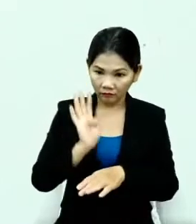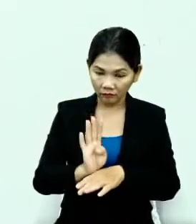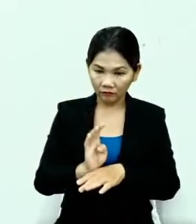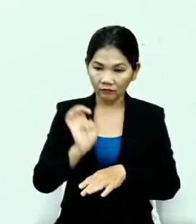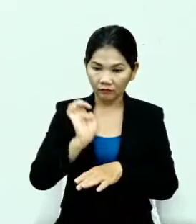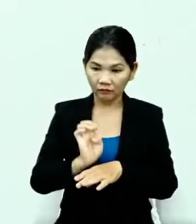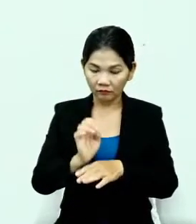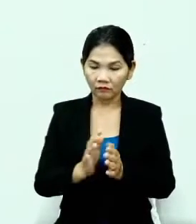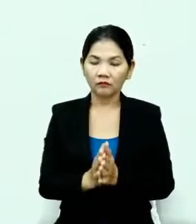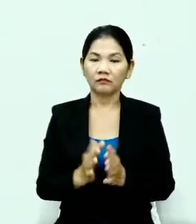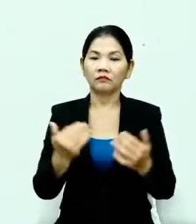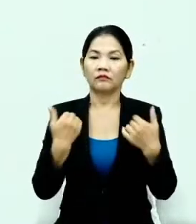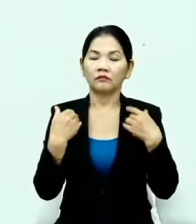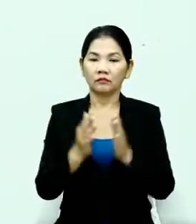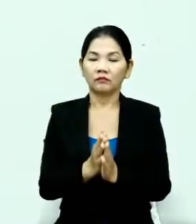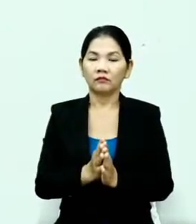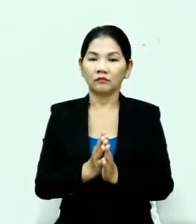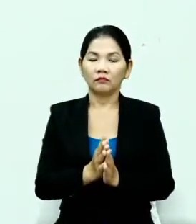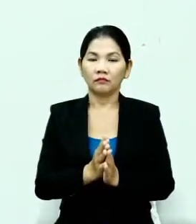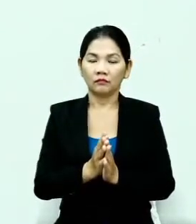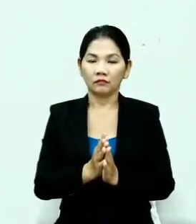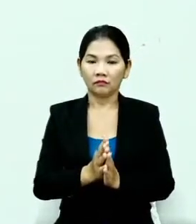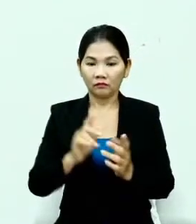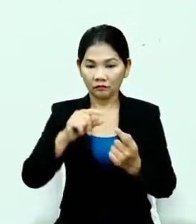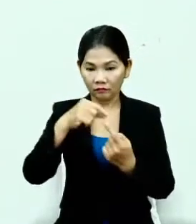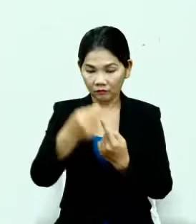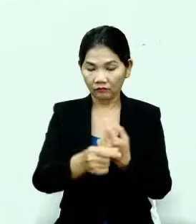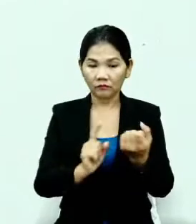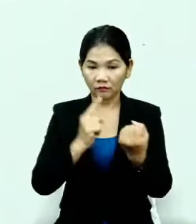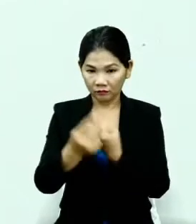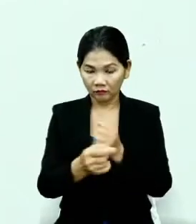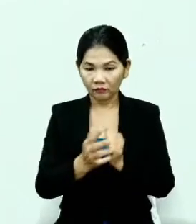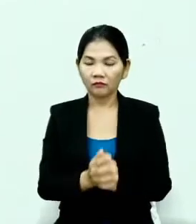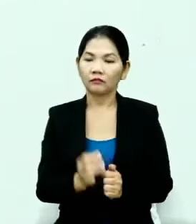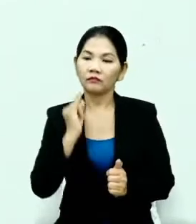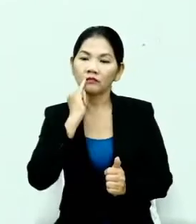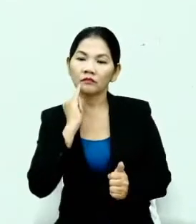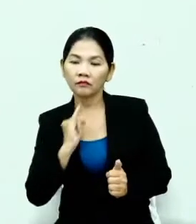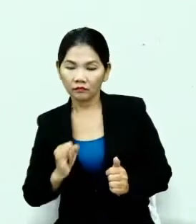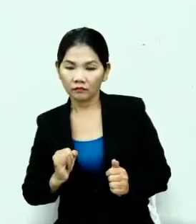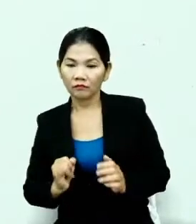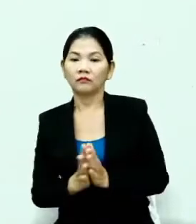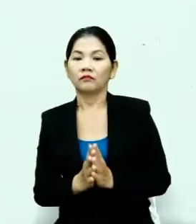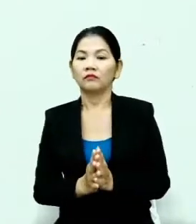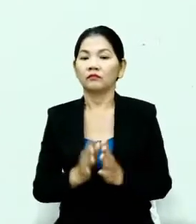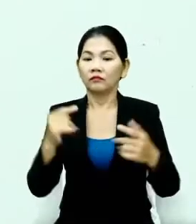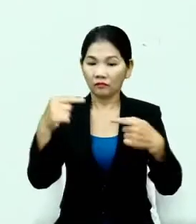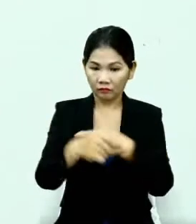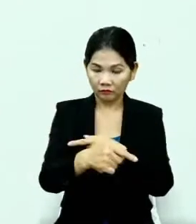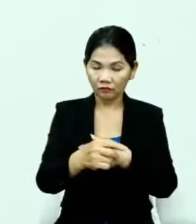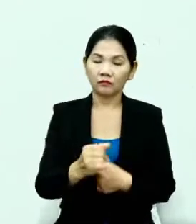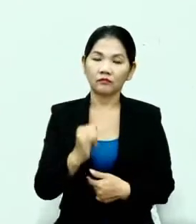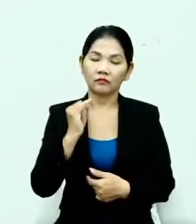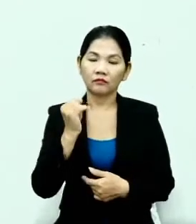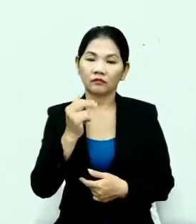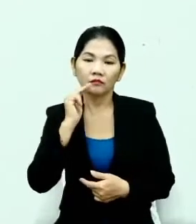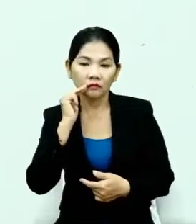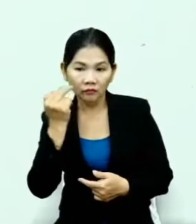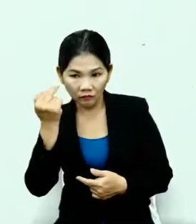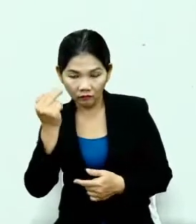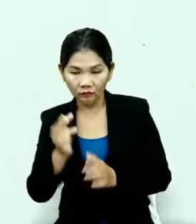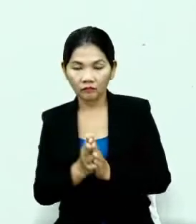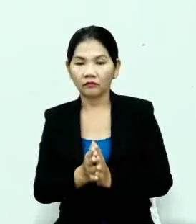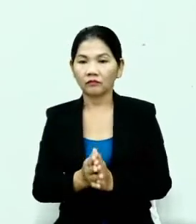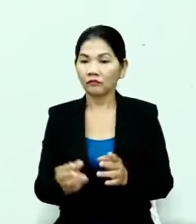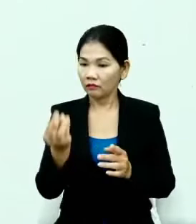prai chơi nè mùi nè mùi môn lần việc tôm vi chà lòng cát chà ca cháy chà prai khác đập chà chinh ca mình